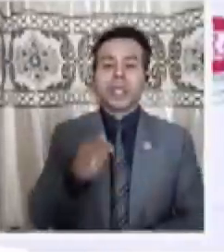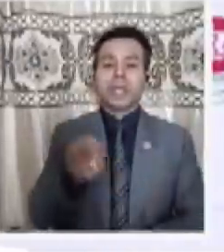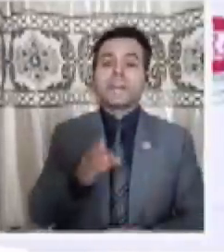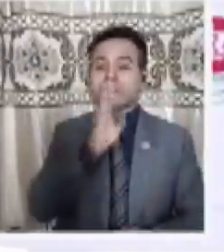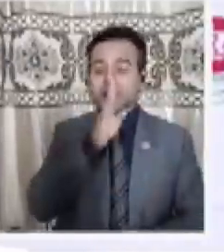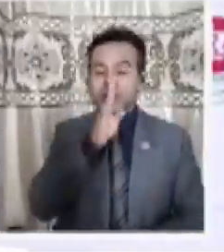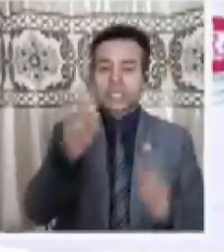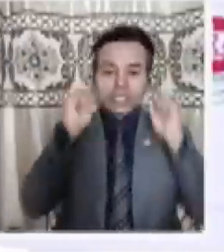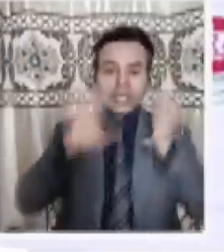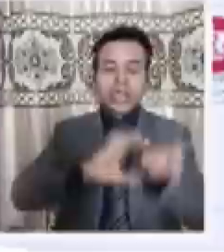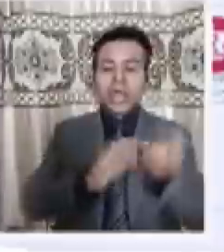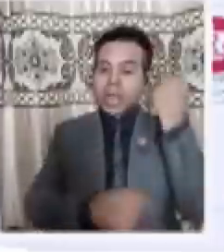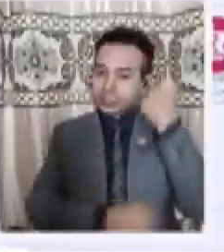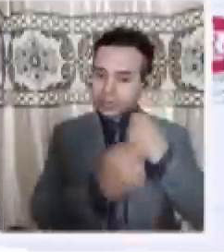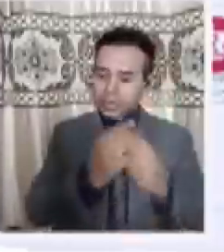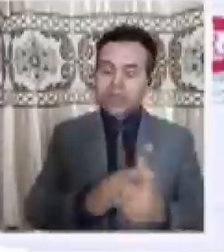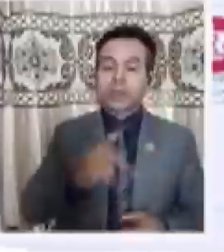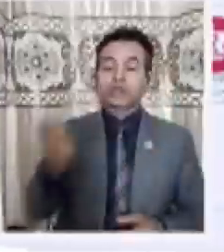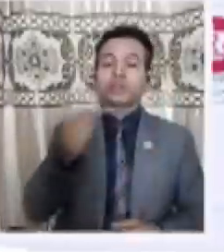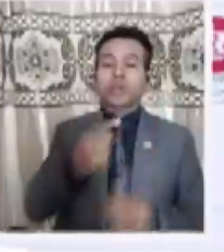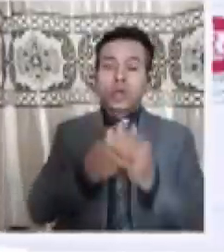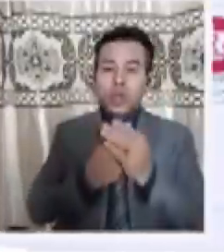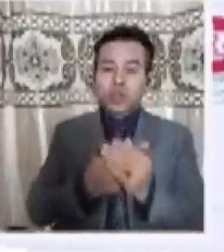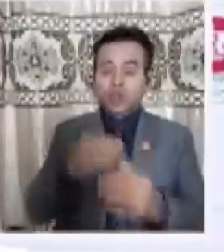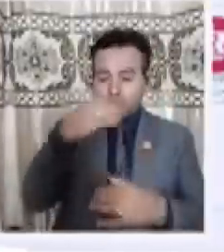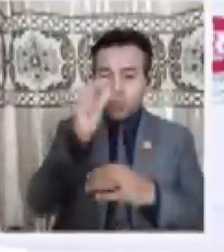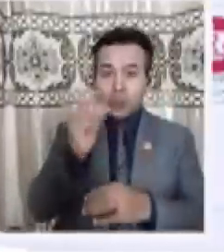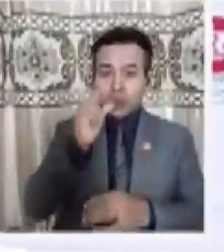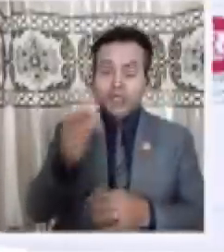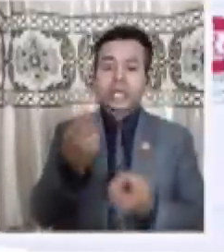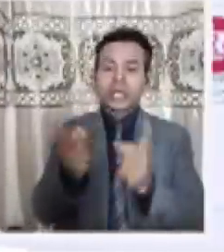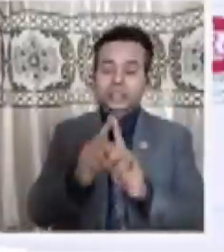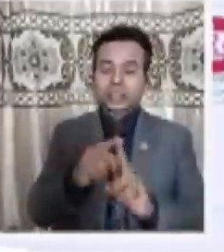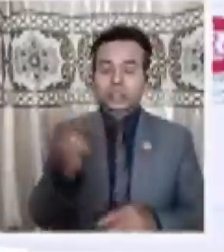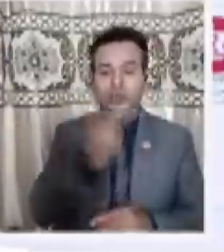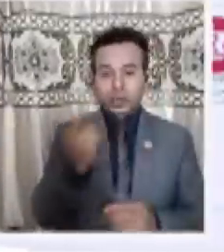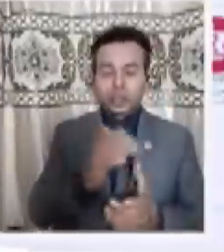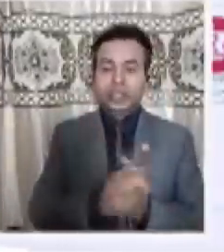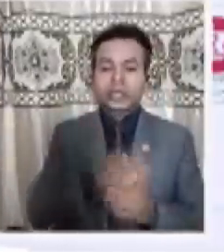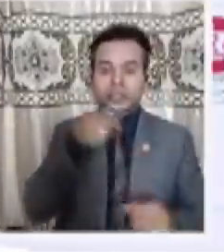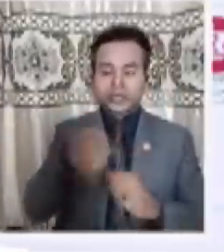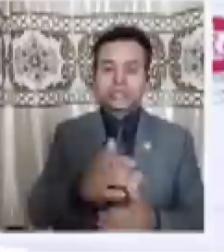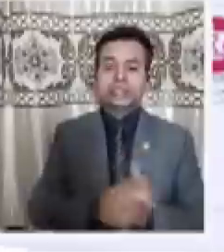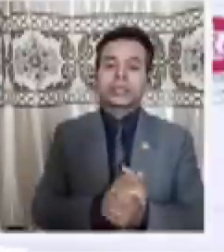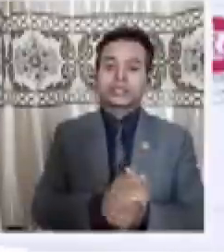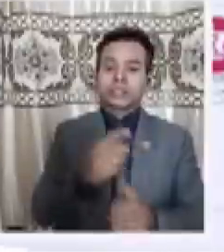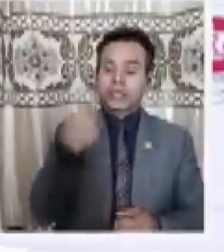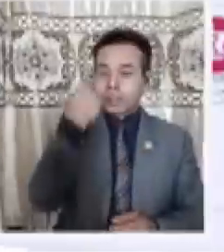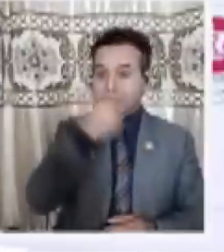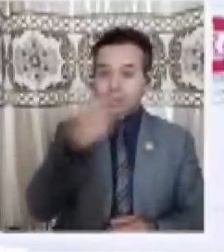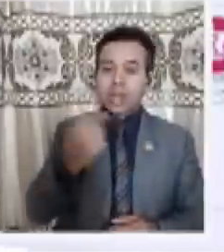হাসপাতাল এবং ডায়াগনস্টিক সেন্টারকে আউটডোর এবং বহির্বিভাগ এবং অন্তঃবিভাগ রোগীর জন্য পরীক্ষার ফি নির্ধারণ করা